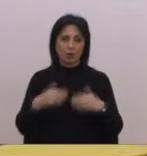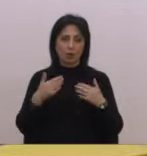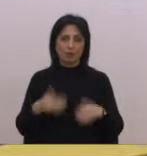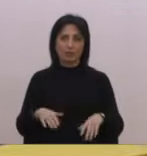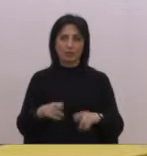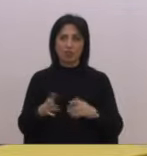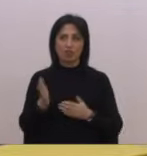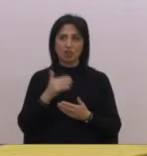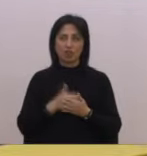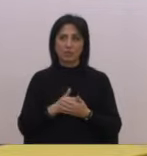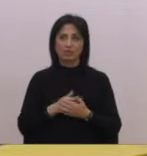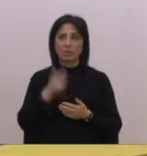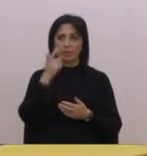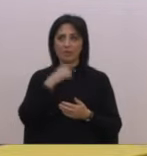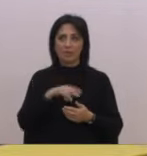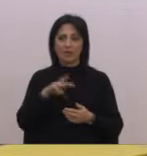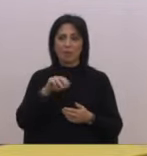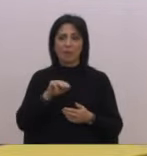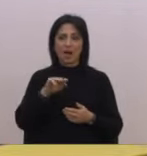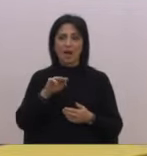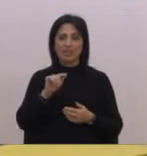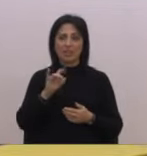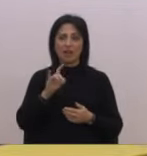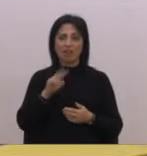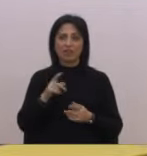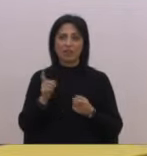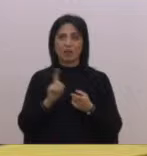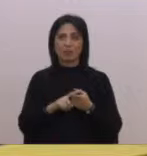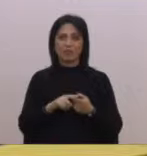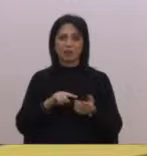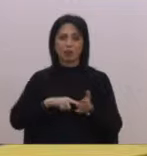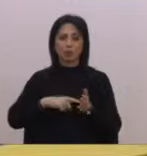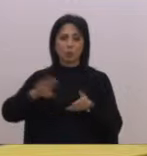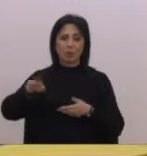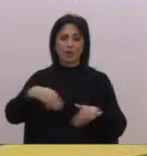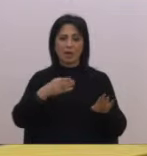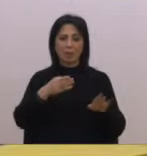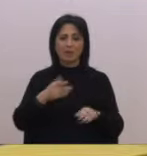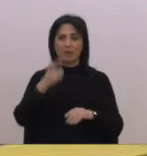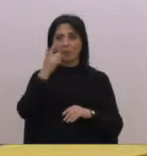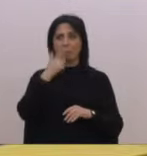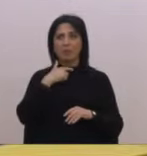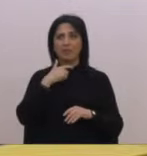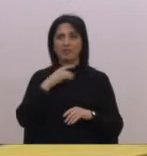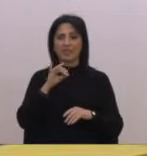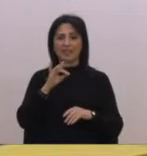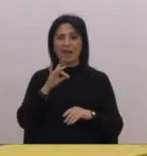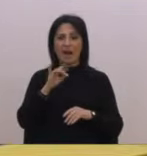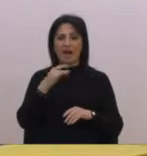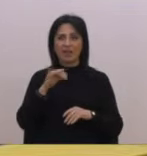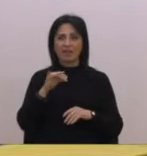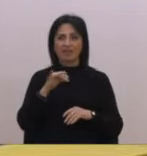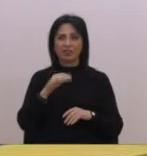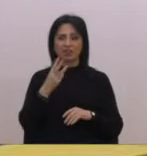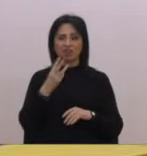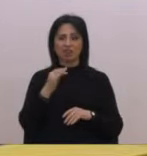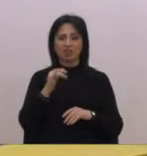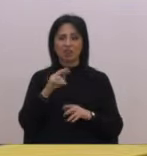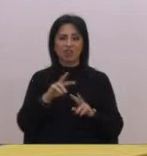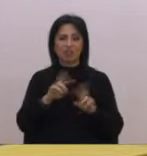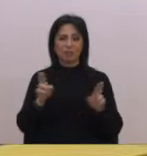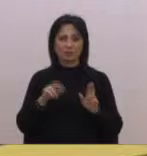ეს შედეგებია. ბატონი დავით მათიკაშვილის კითხვა ეხებოდა შუა დერეფანს, ასევე ბატონი ირაკლი შიტაკიშვილის